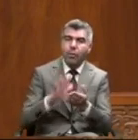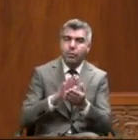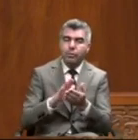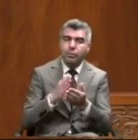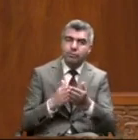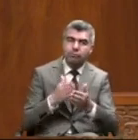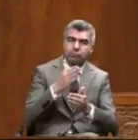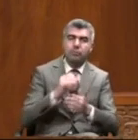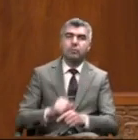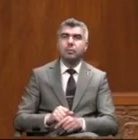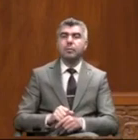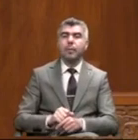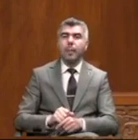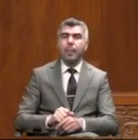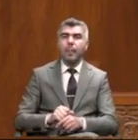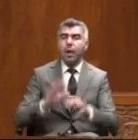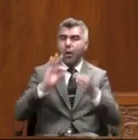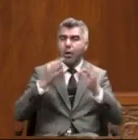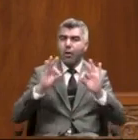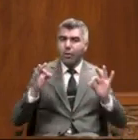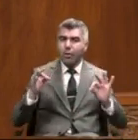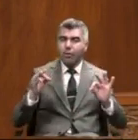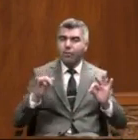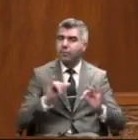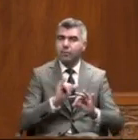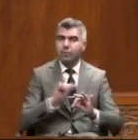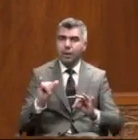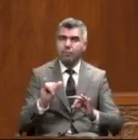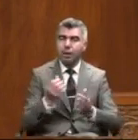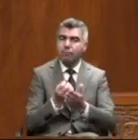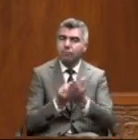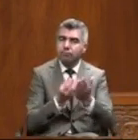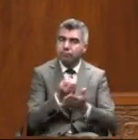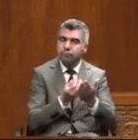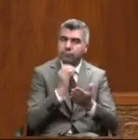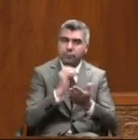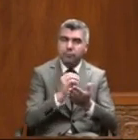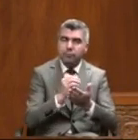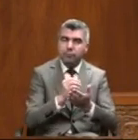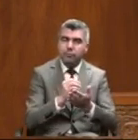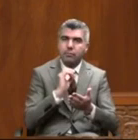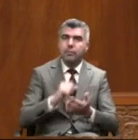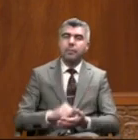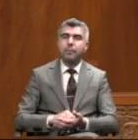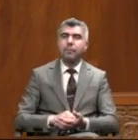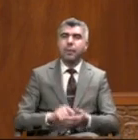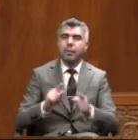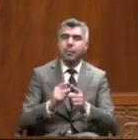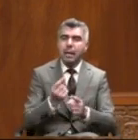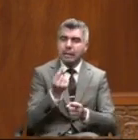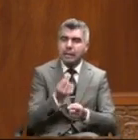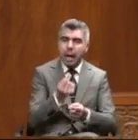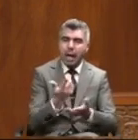تدخل في المدخلات الاساسيه المرتبطه يعني البذور